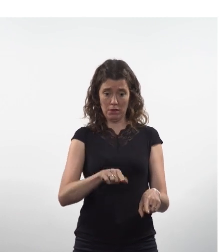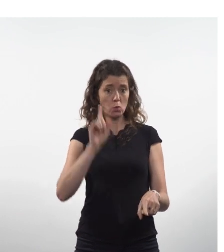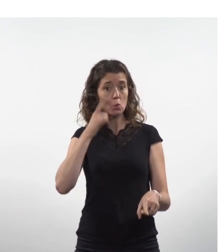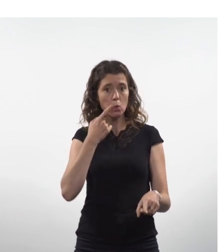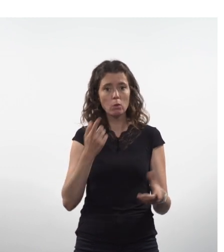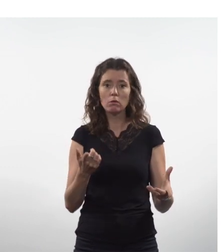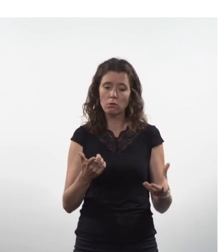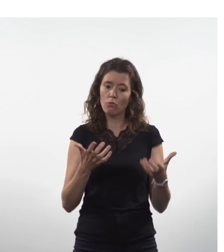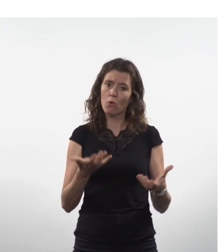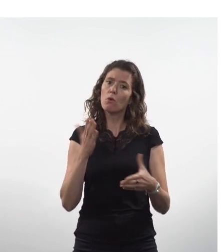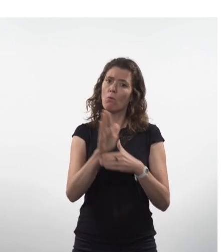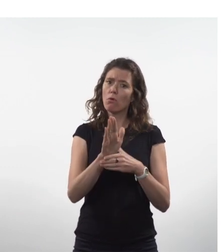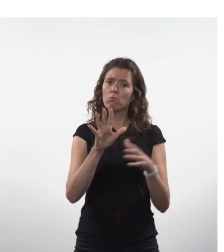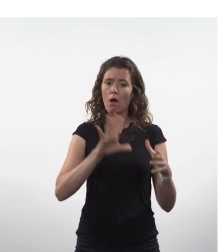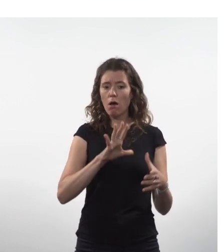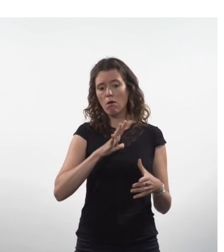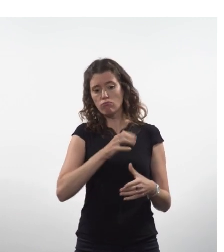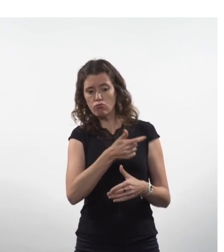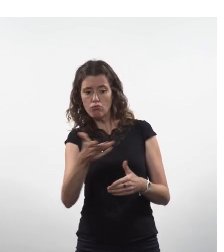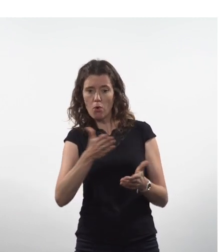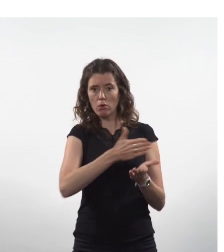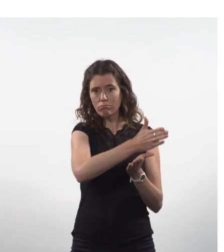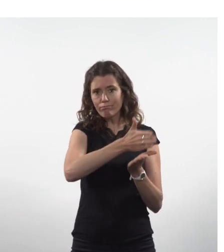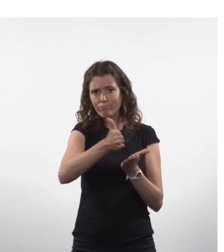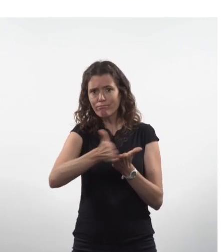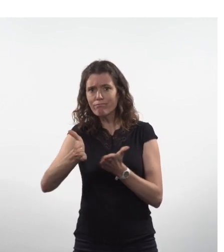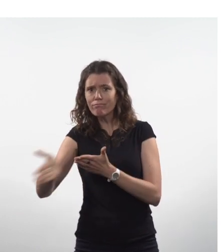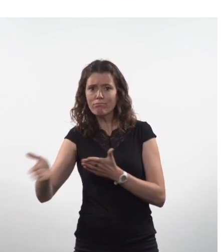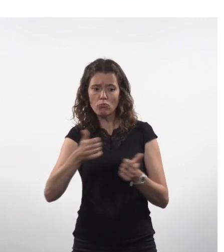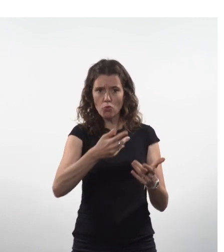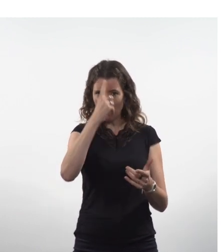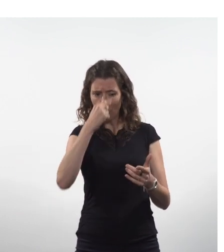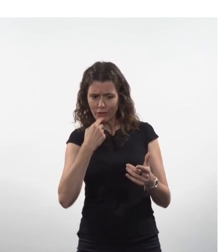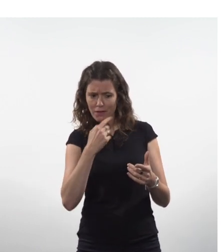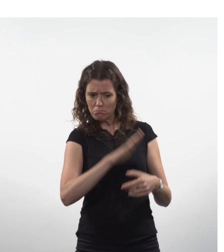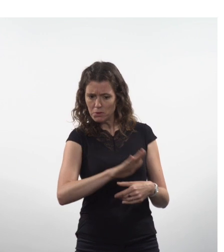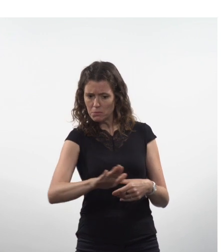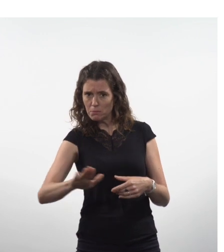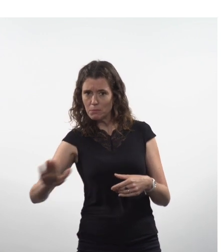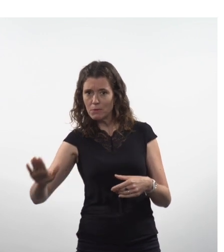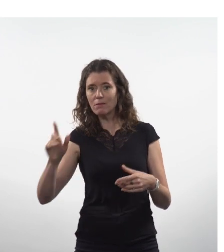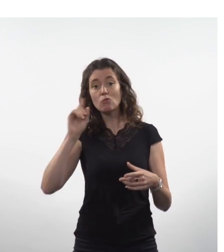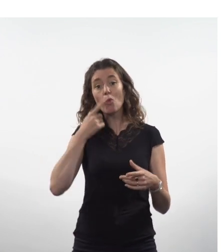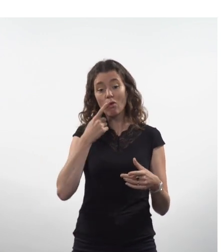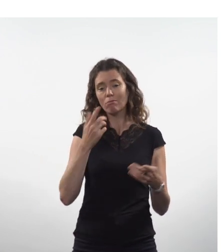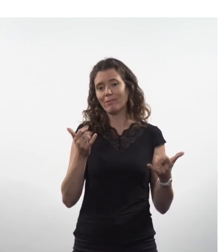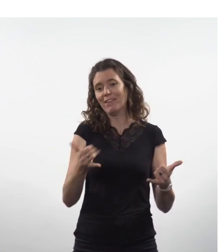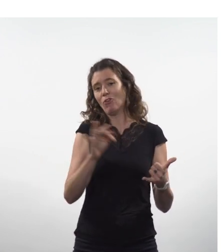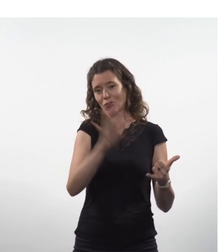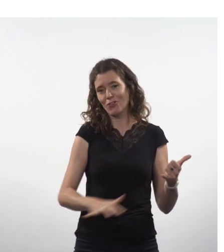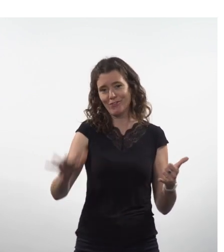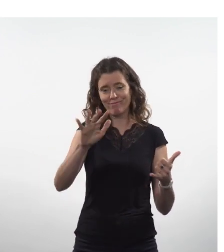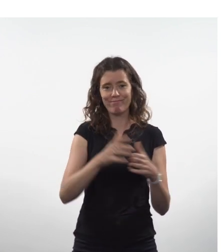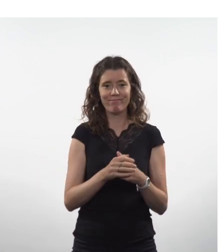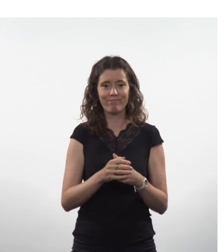pour montrer qu'il y a des différentes trajectoires, des différents profils de surdité en France. Et donc, ça